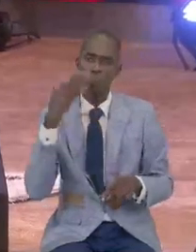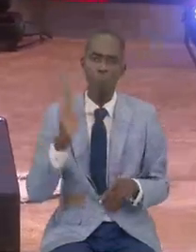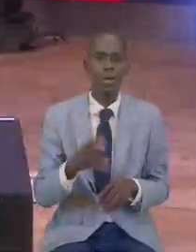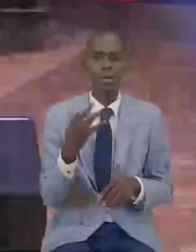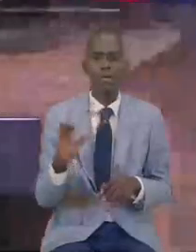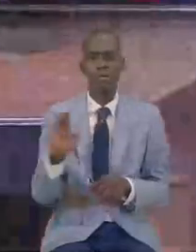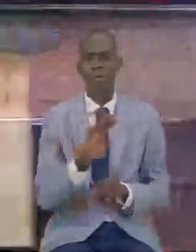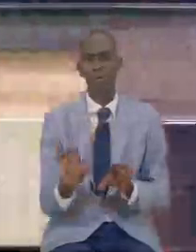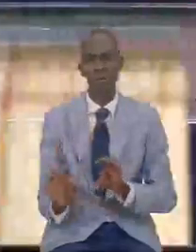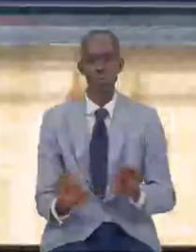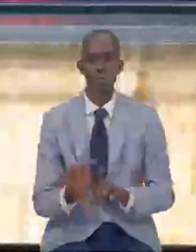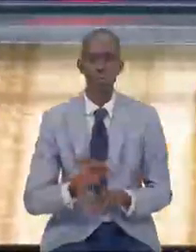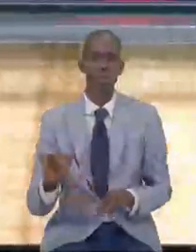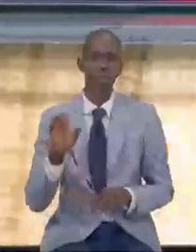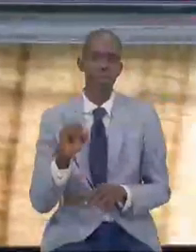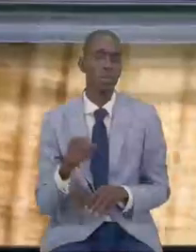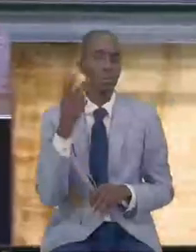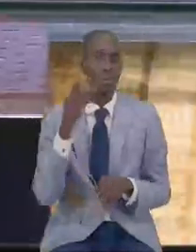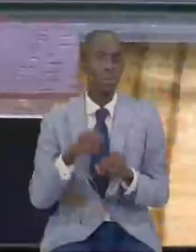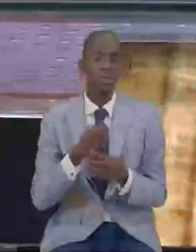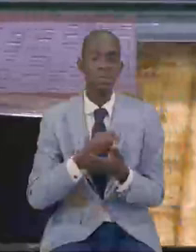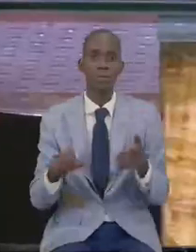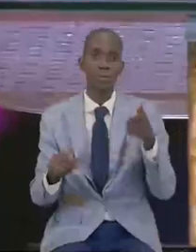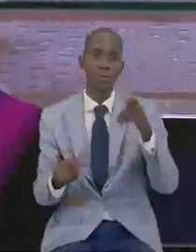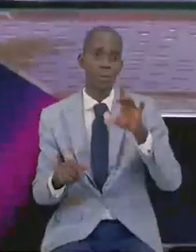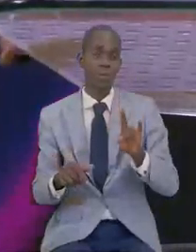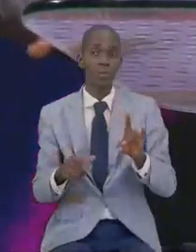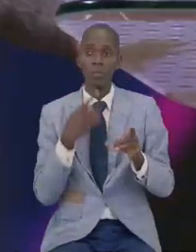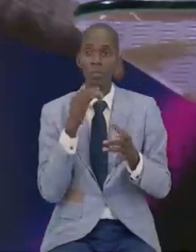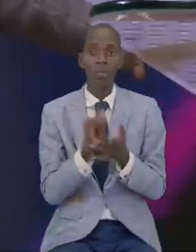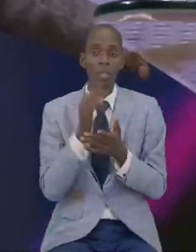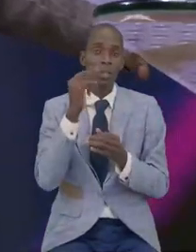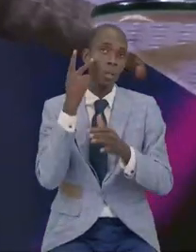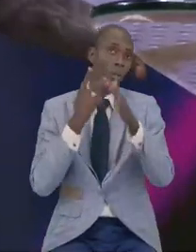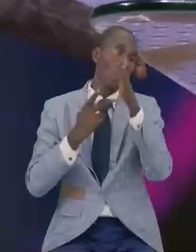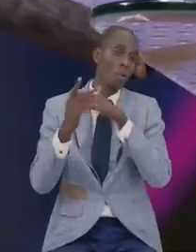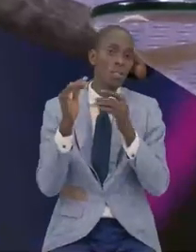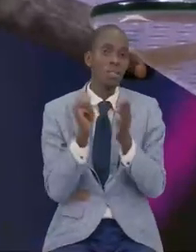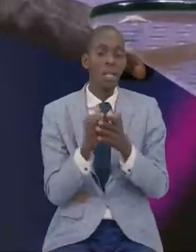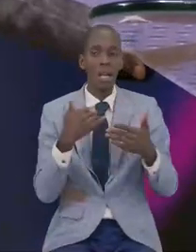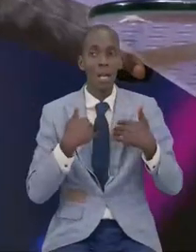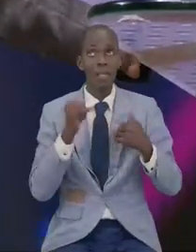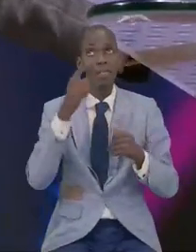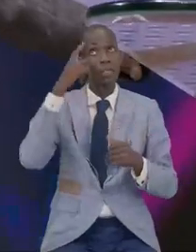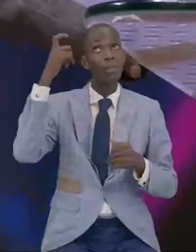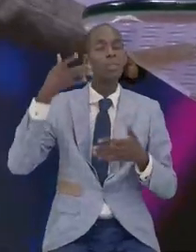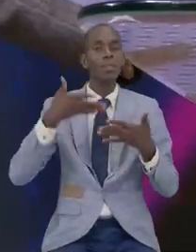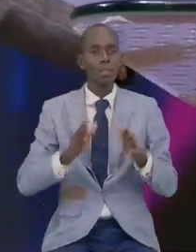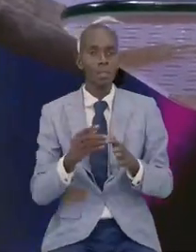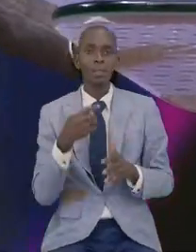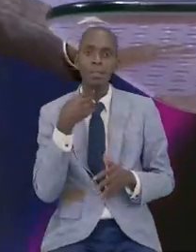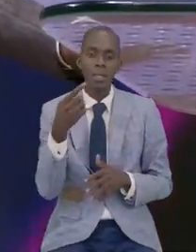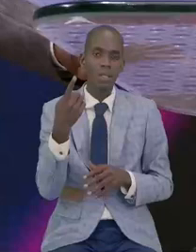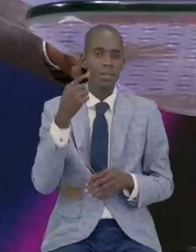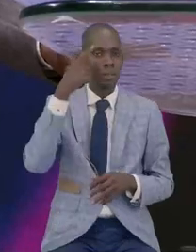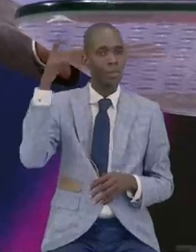verset 28. Que le prophète qui a eu un songe raconte ce songe.